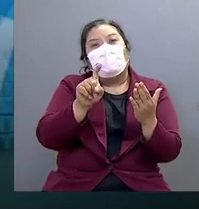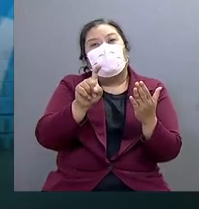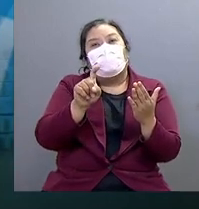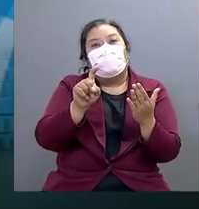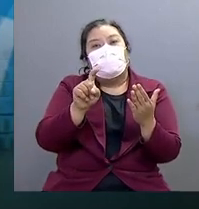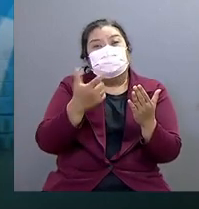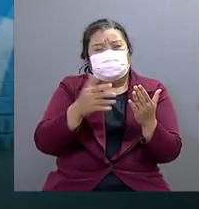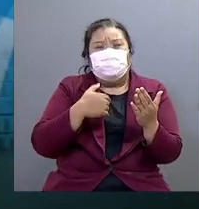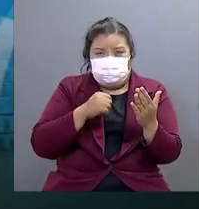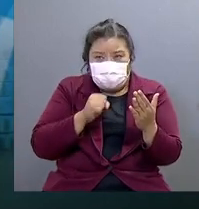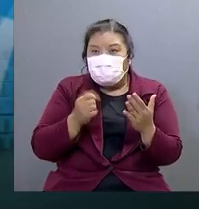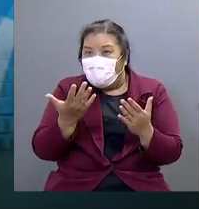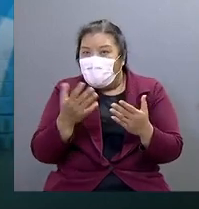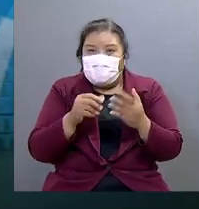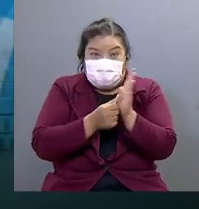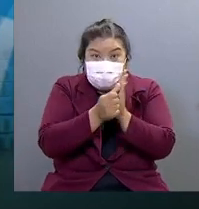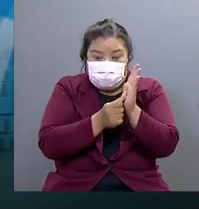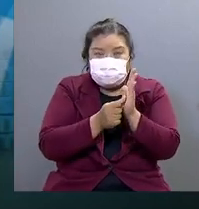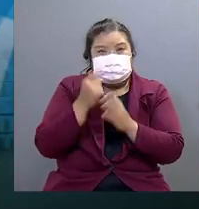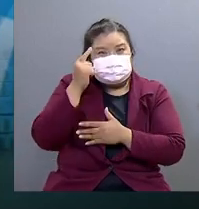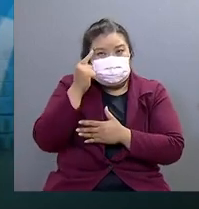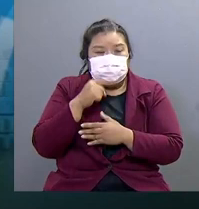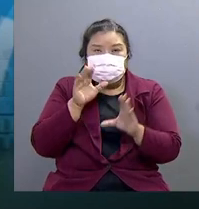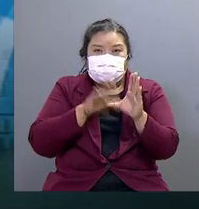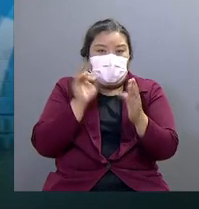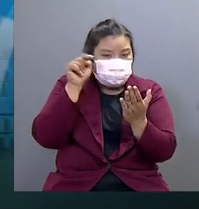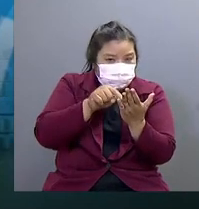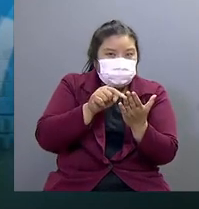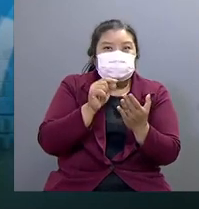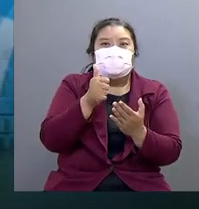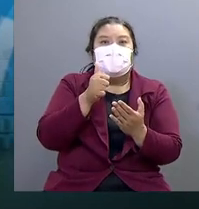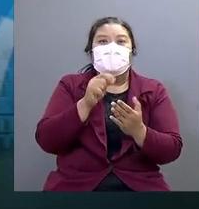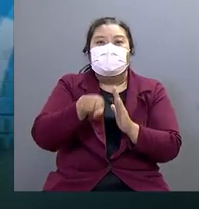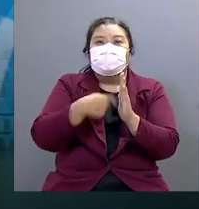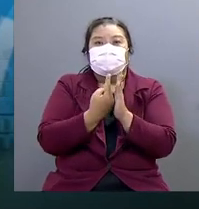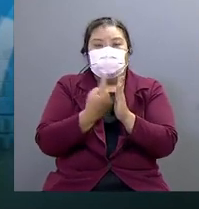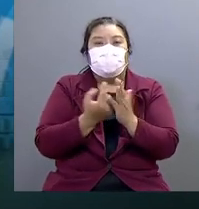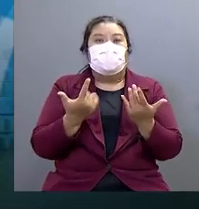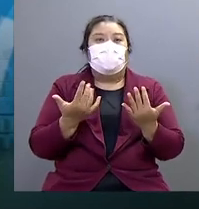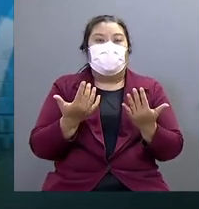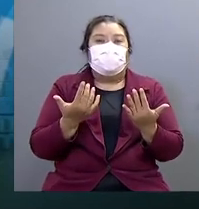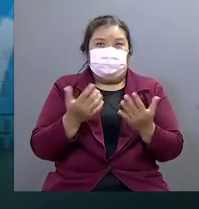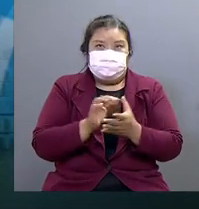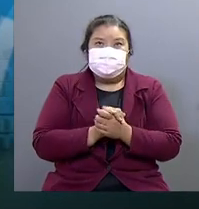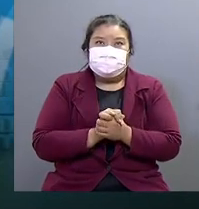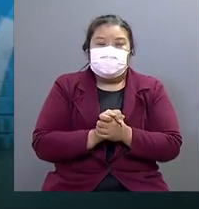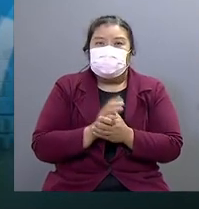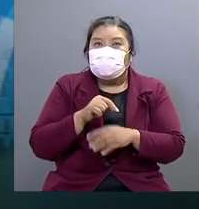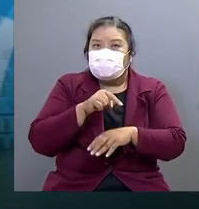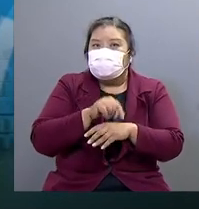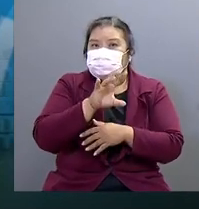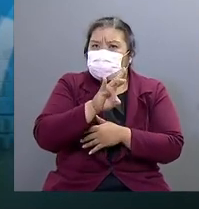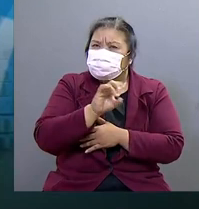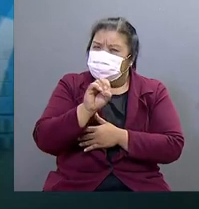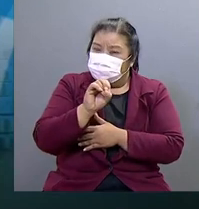ามเร่งแก้ไขคาดว่าจะกลับเข้าไปใช้งานได้ภายใน1ชั่วโมงค่ะคือโพสต์ช่วงก่อน7โมงเล็กน้อย1ชั่วโมงผ่าน